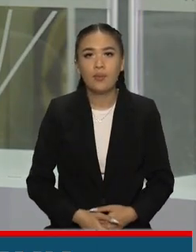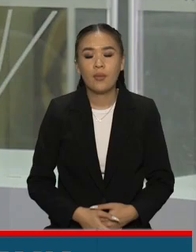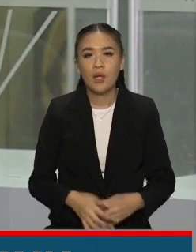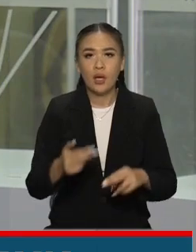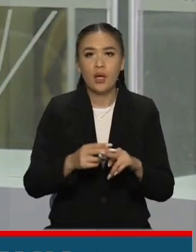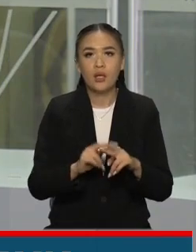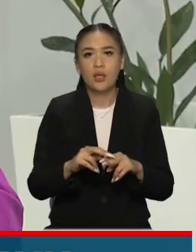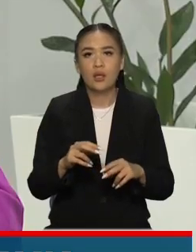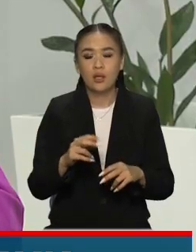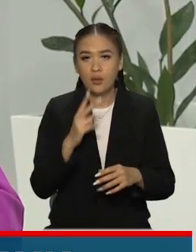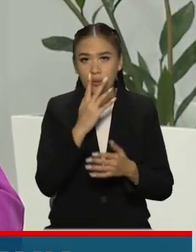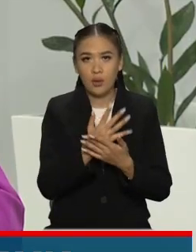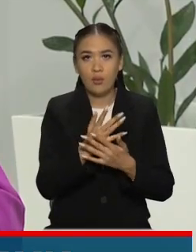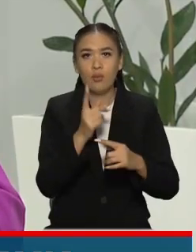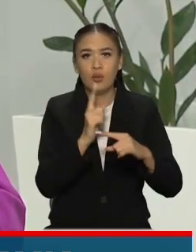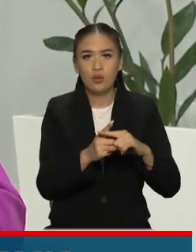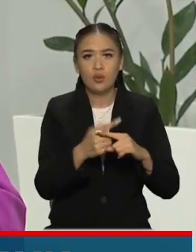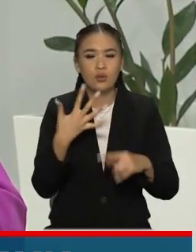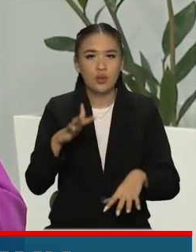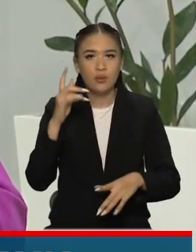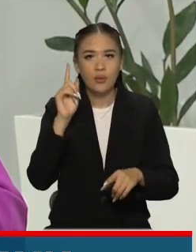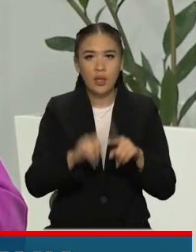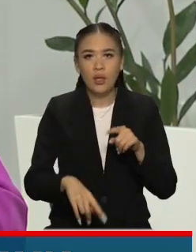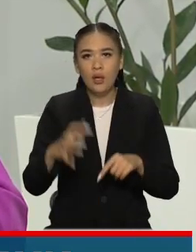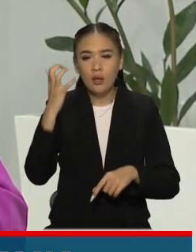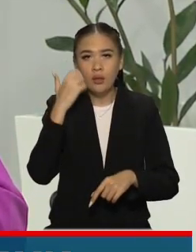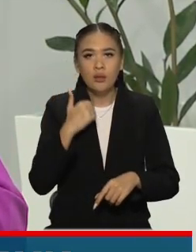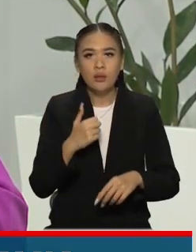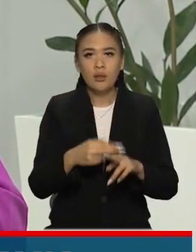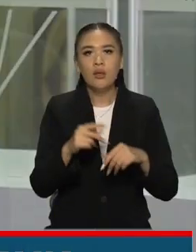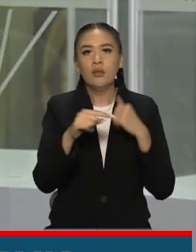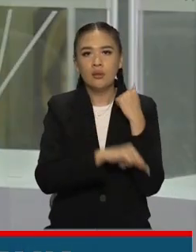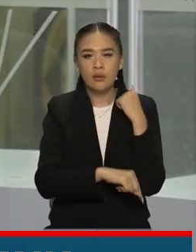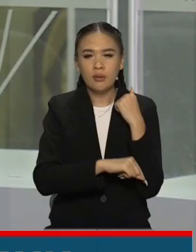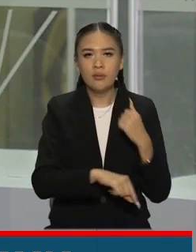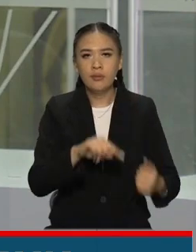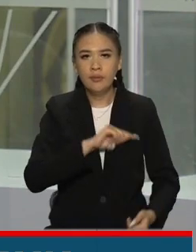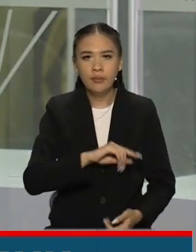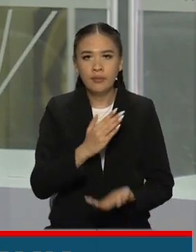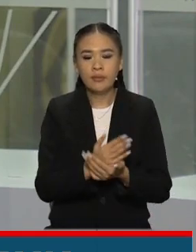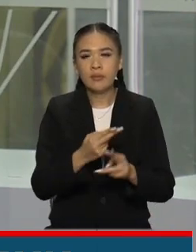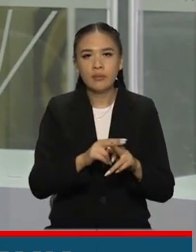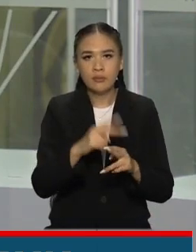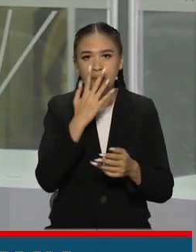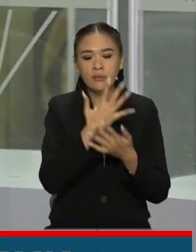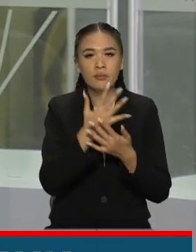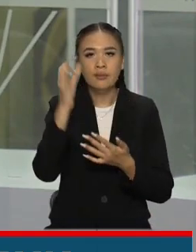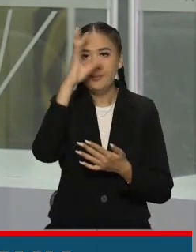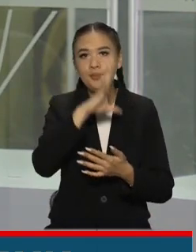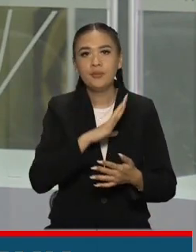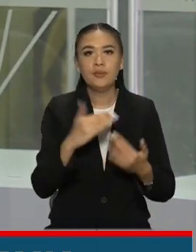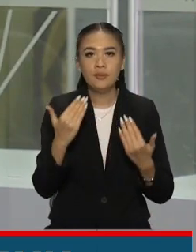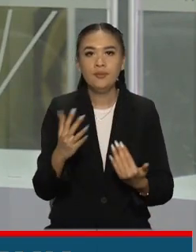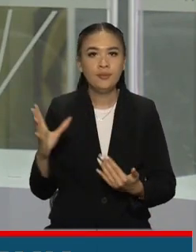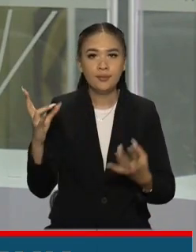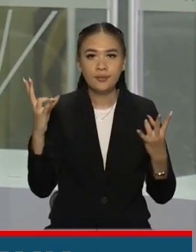неэффективно используются, плюс быстро изнашиваются, большие вопросы коррупционного характера, бюрократического характера привели к тому, что мы сейчас